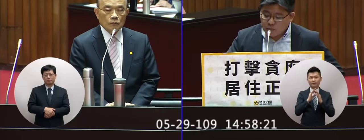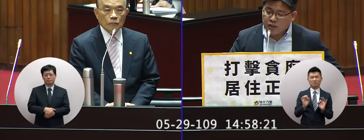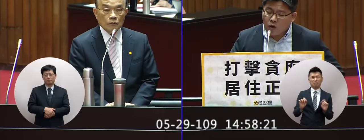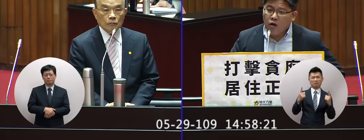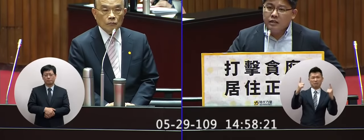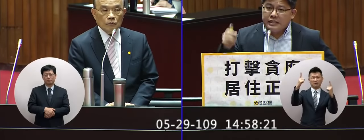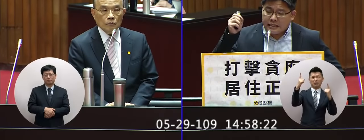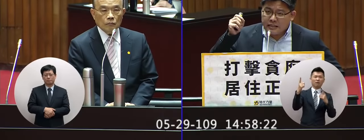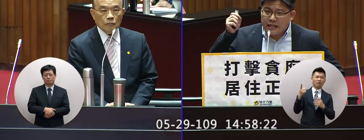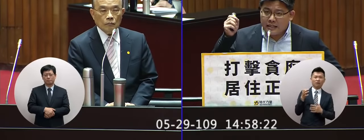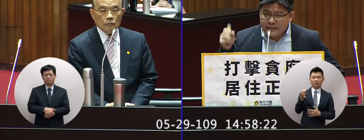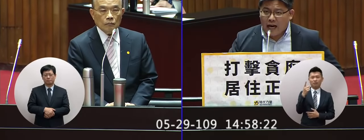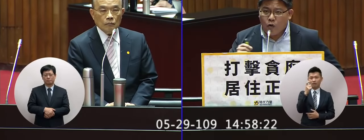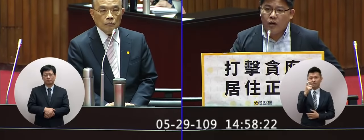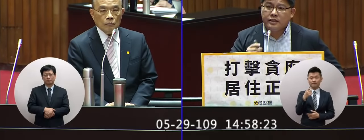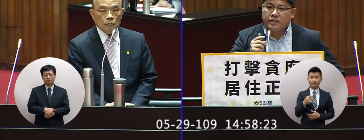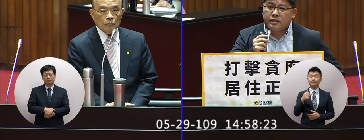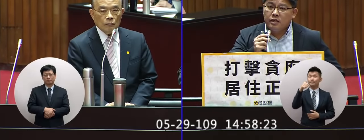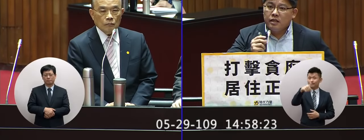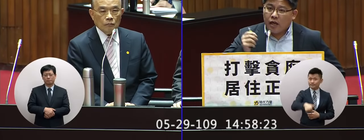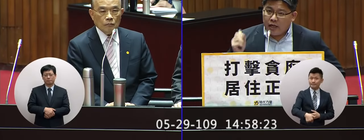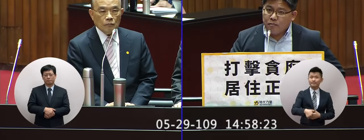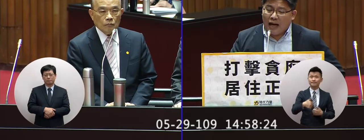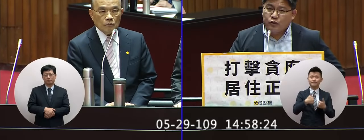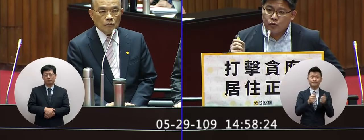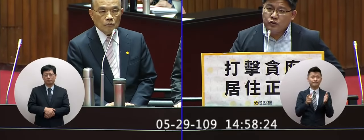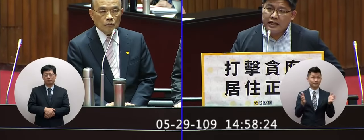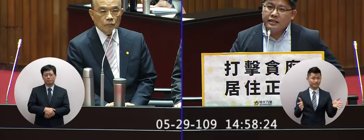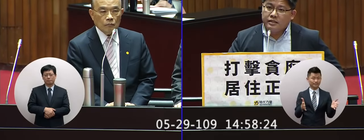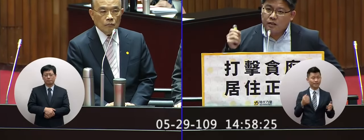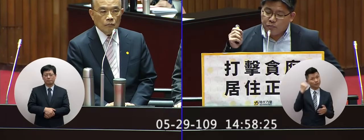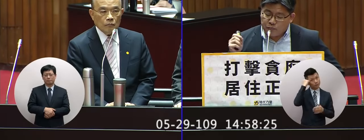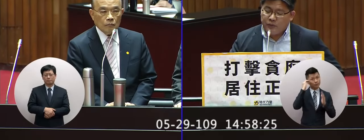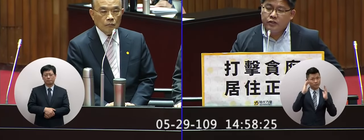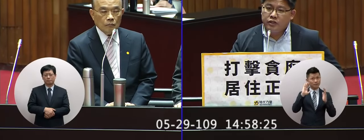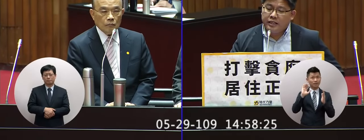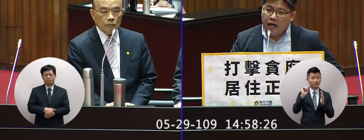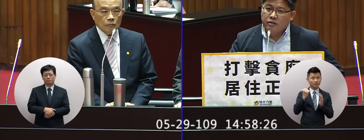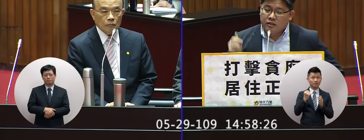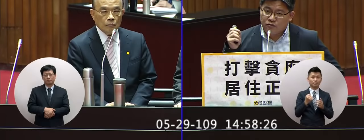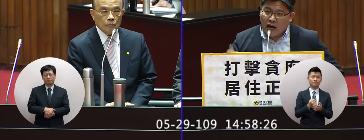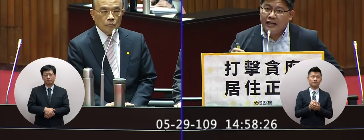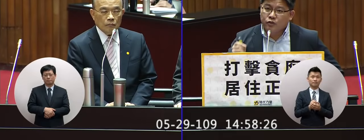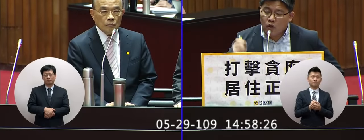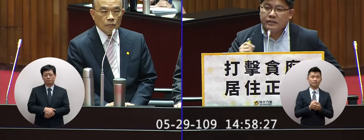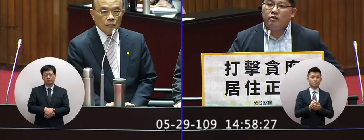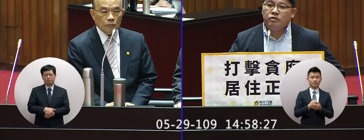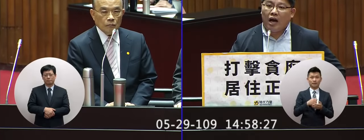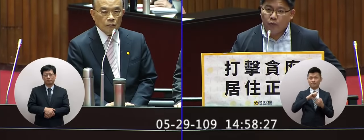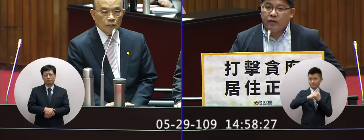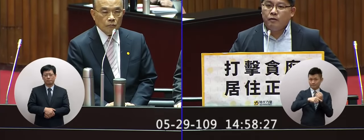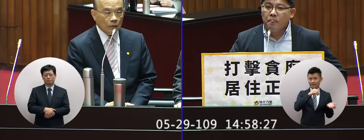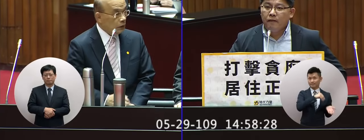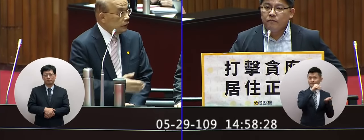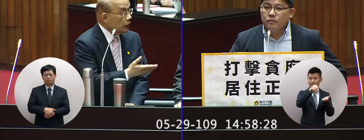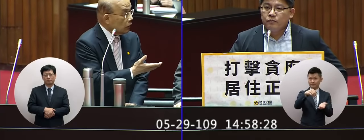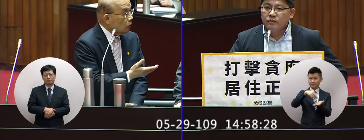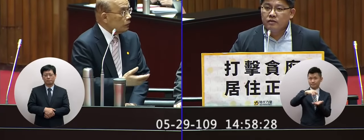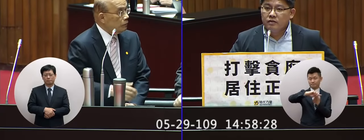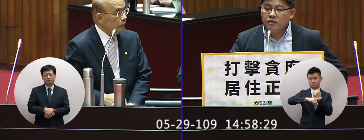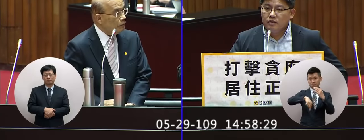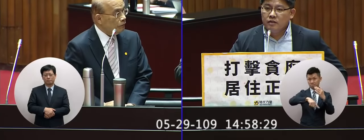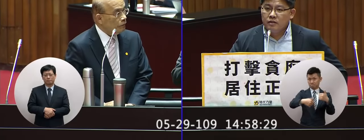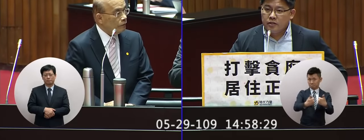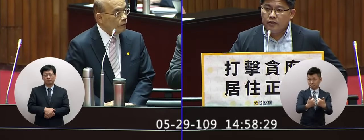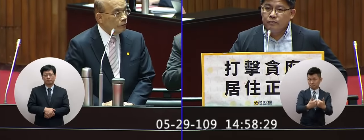攀，所以是不是讲也是一样，下个会期可以把居住正义这个平均地权条例的法案送到立法院？ 相